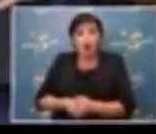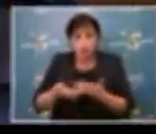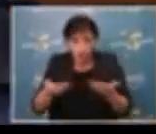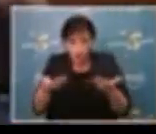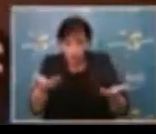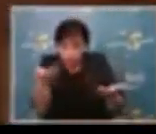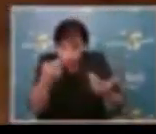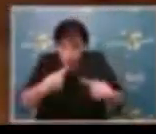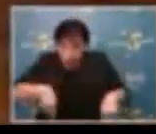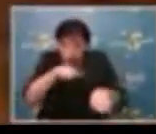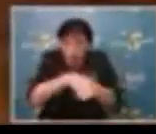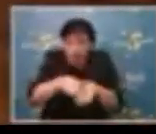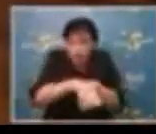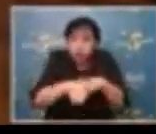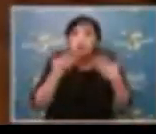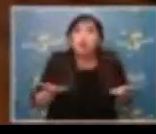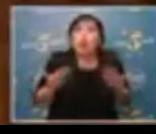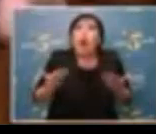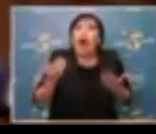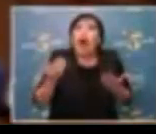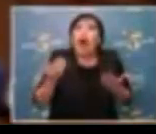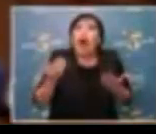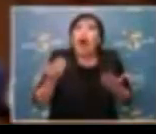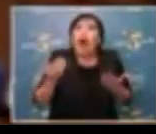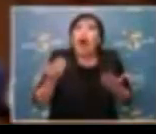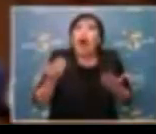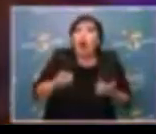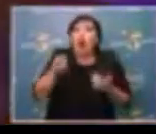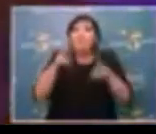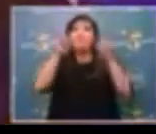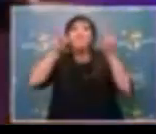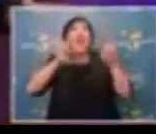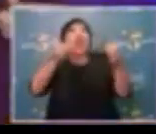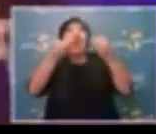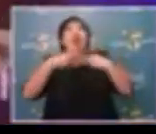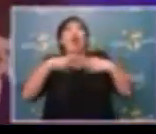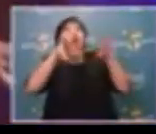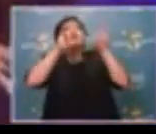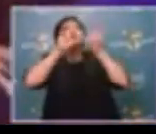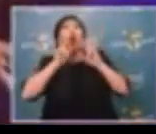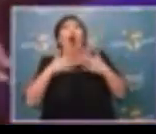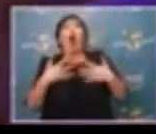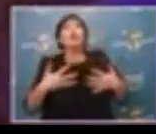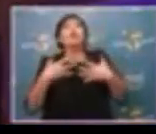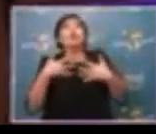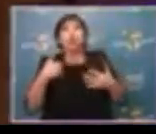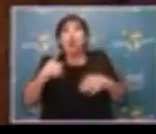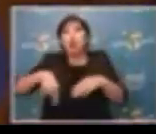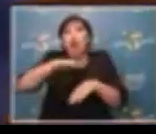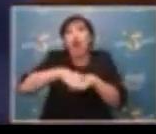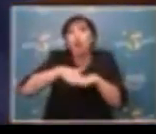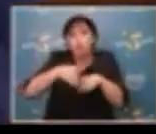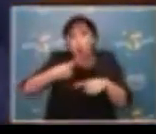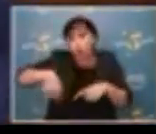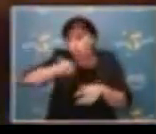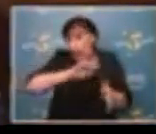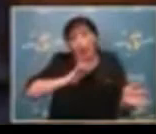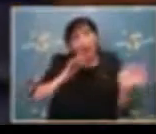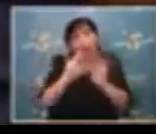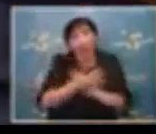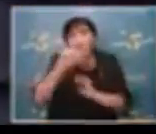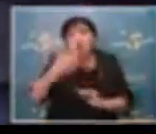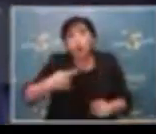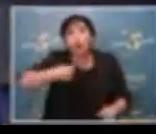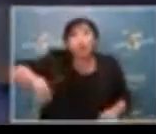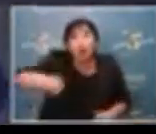Ci siamo abituati piano piano a respirare il nostro veleno che era l'ossigeno e noi cambieremo. Cambieremo noi,